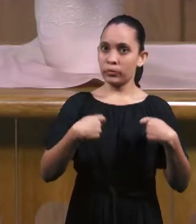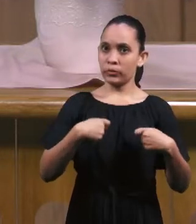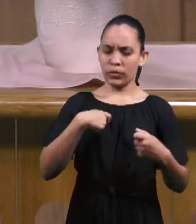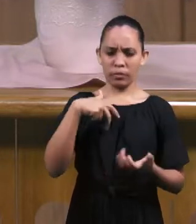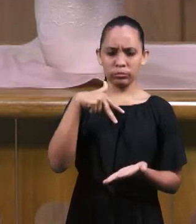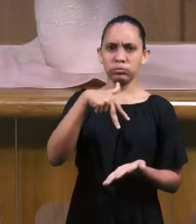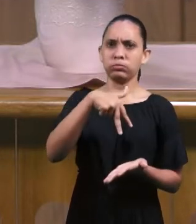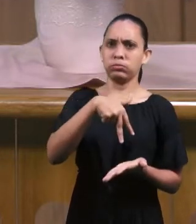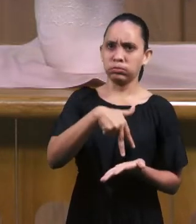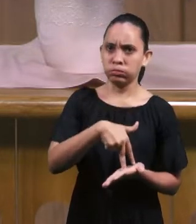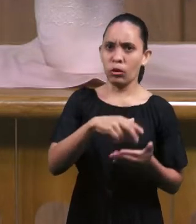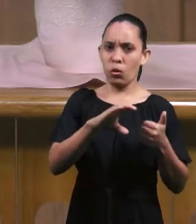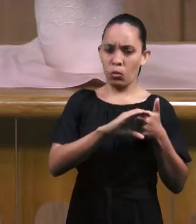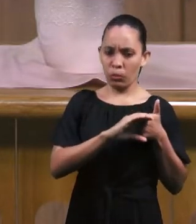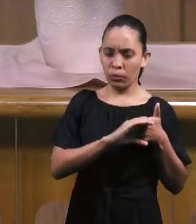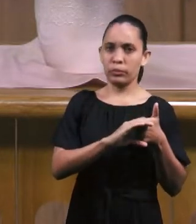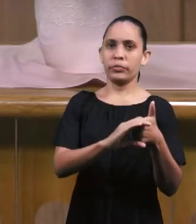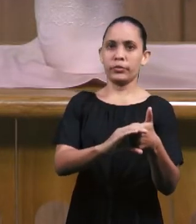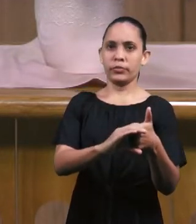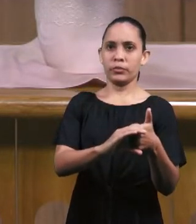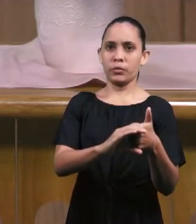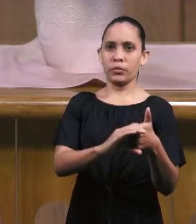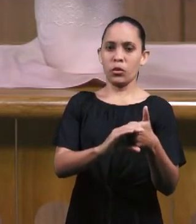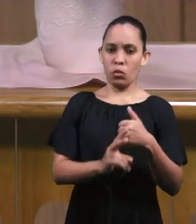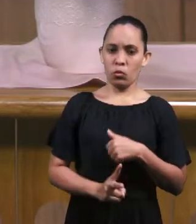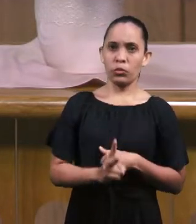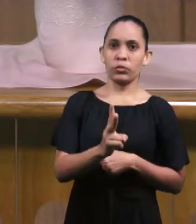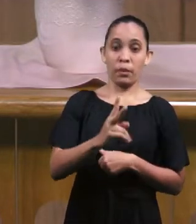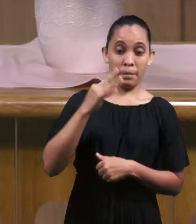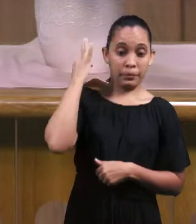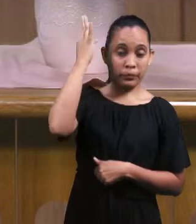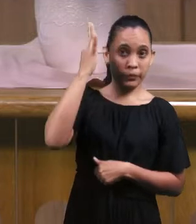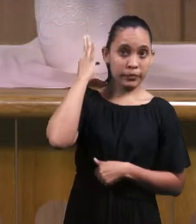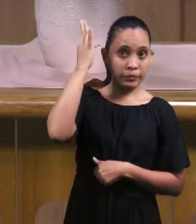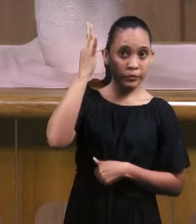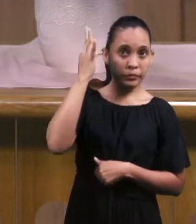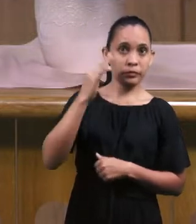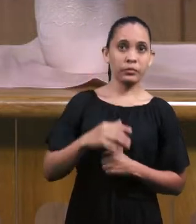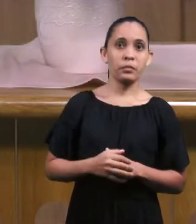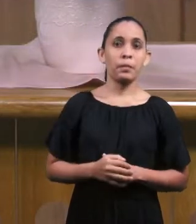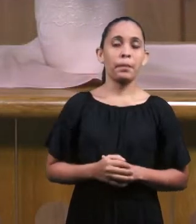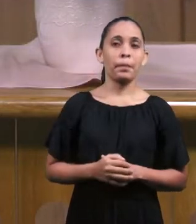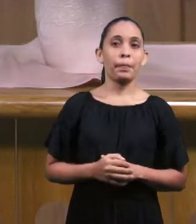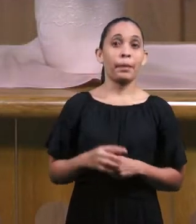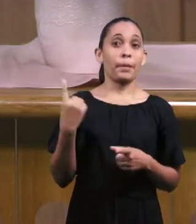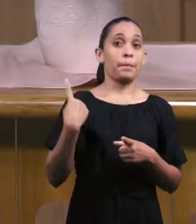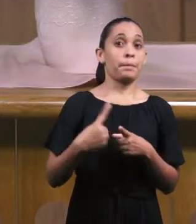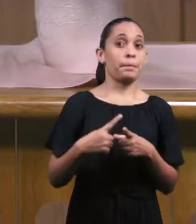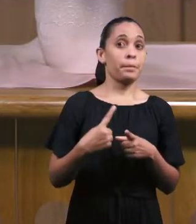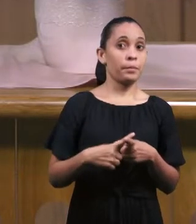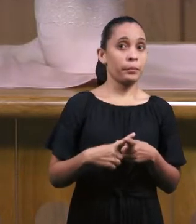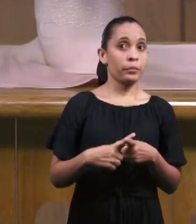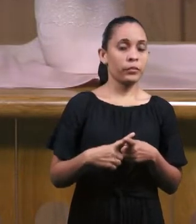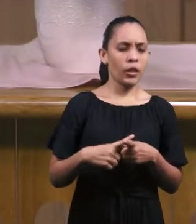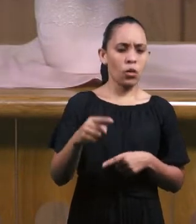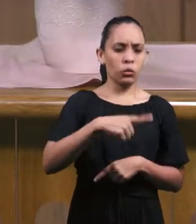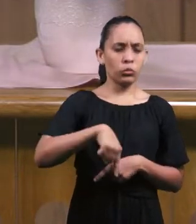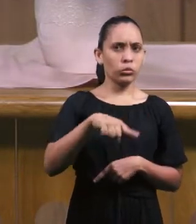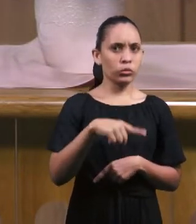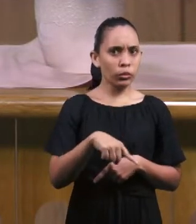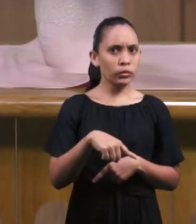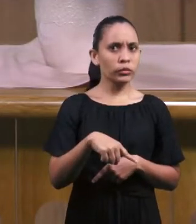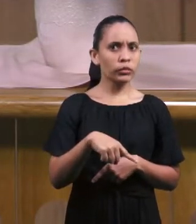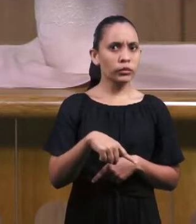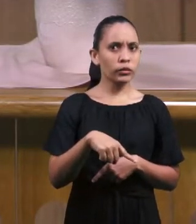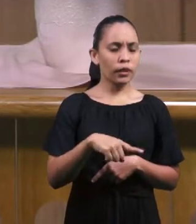définir. Le christianisme essayait de se définir philosophiquement. Pourquoi? Parce que les autres se définissaient philosophiquement. Les autres religions qui